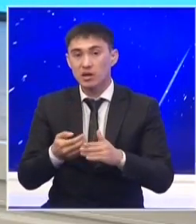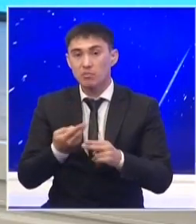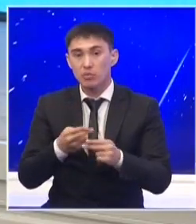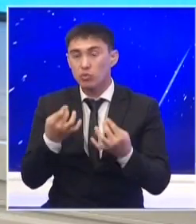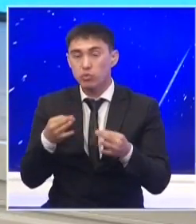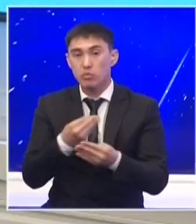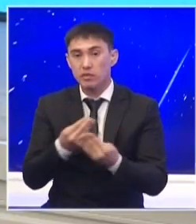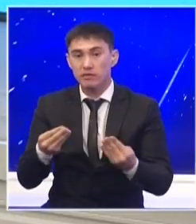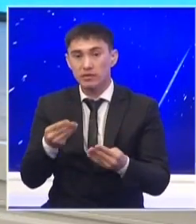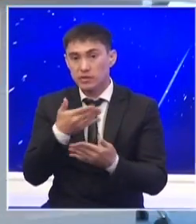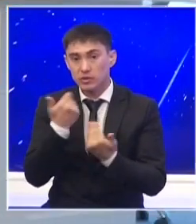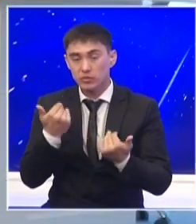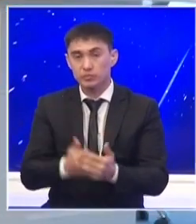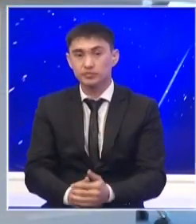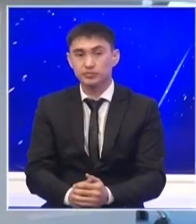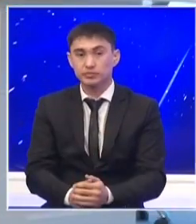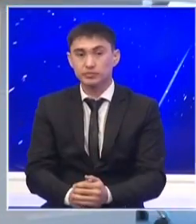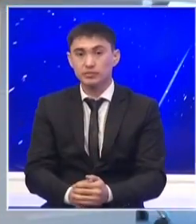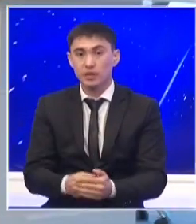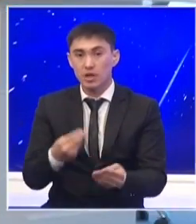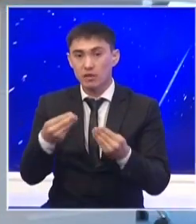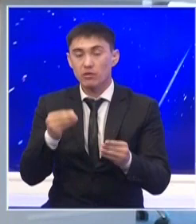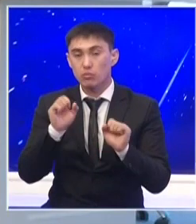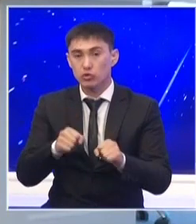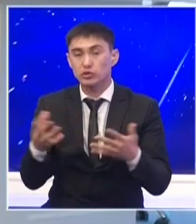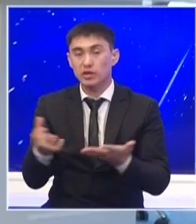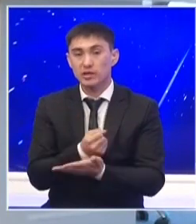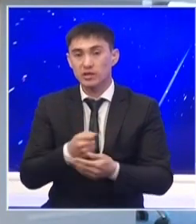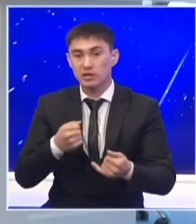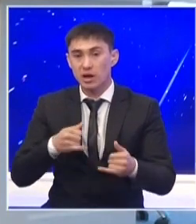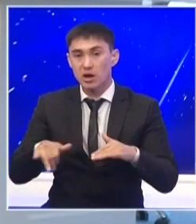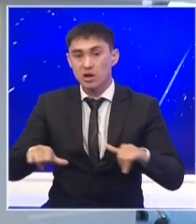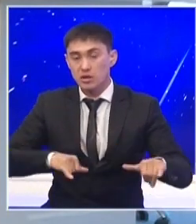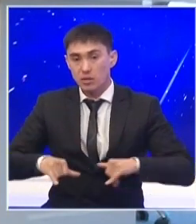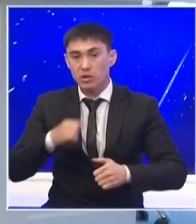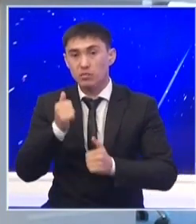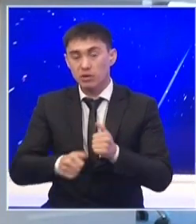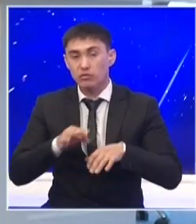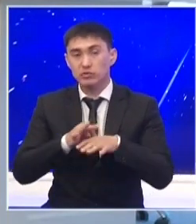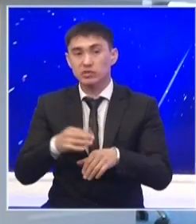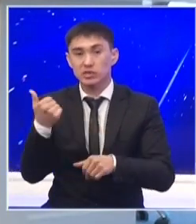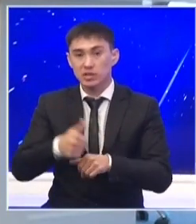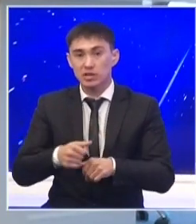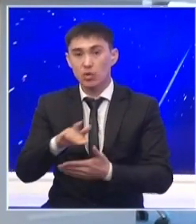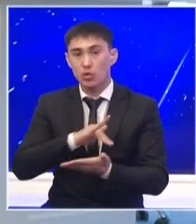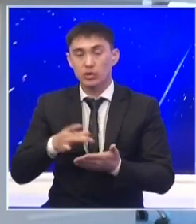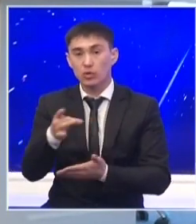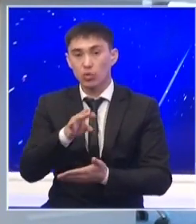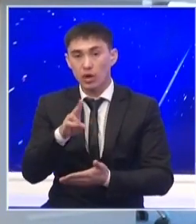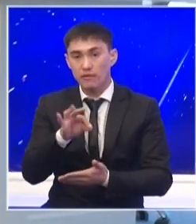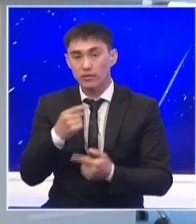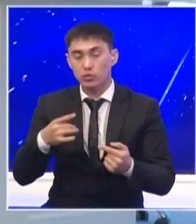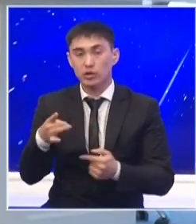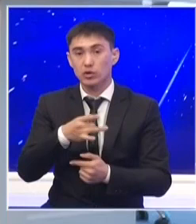какому-либо товару не замечается. Товар вы можете найти на ярмарках, которые проводятся еженедельно в городе Конаев и других районах,